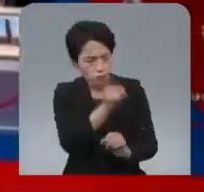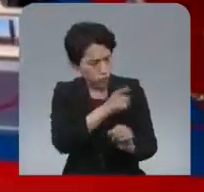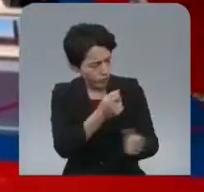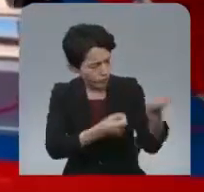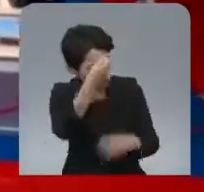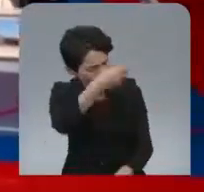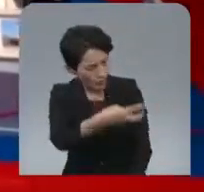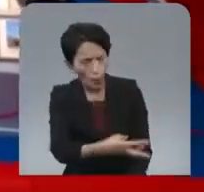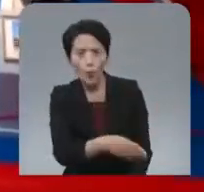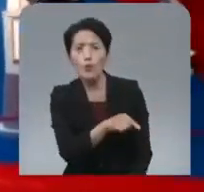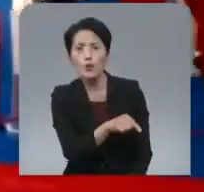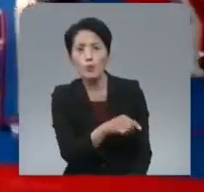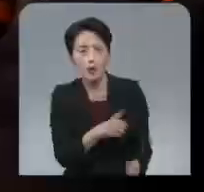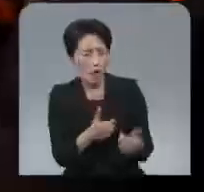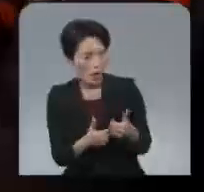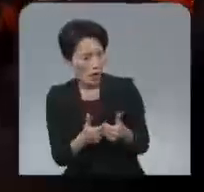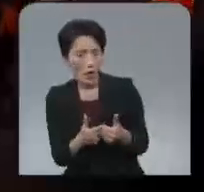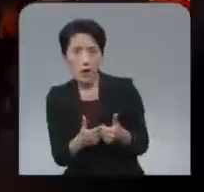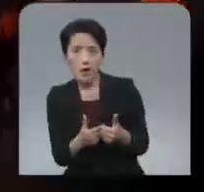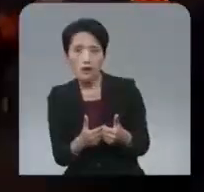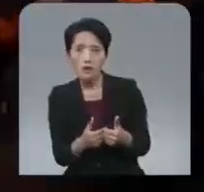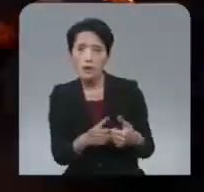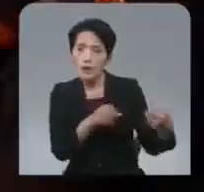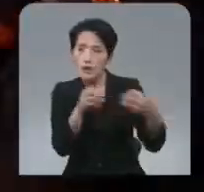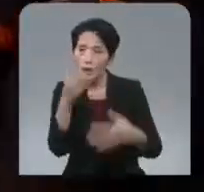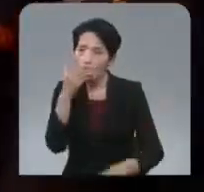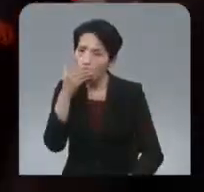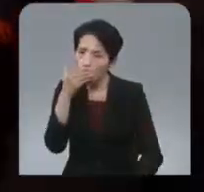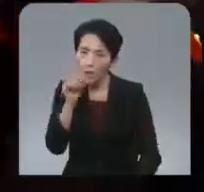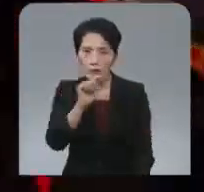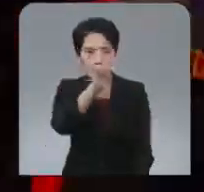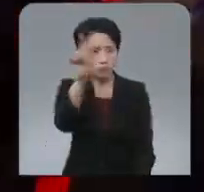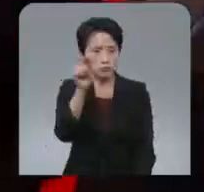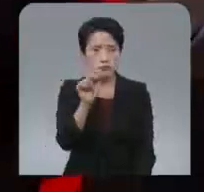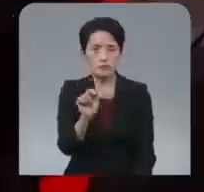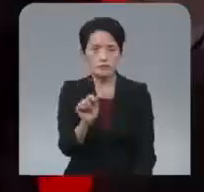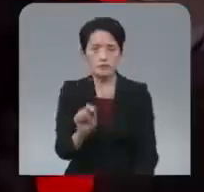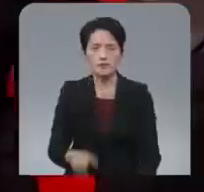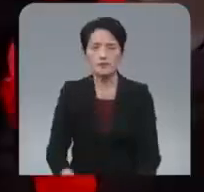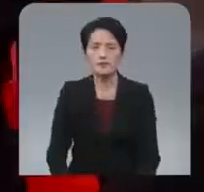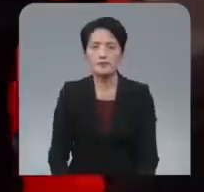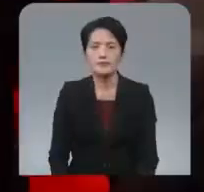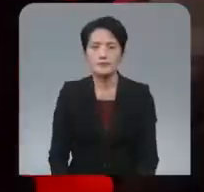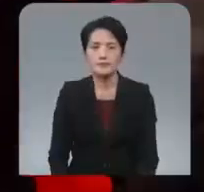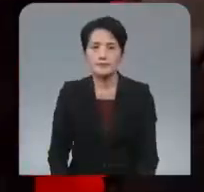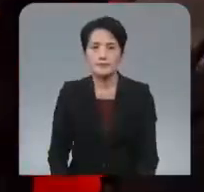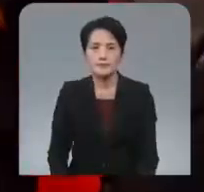равновесия жизненно важных элементов деятельности ООН и проявления двуличия.